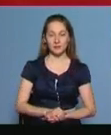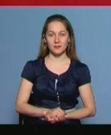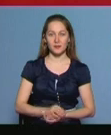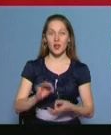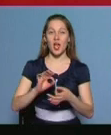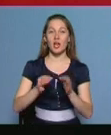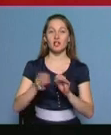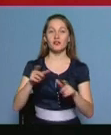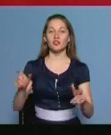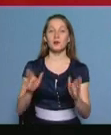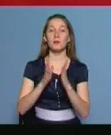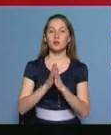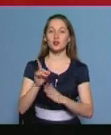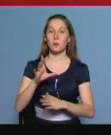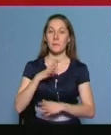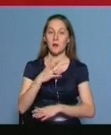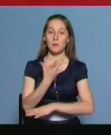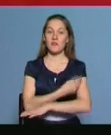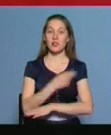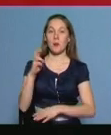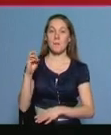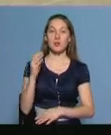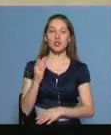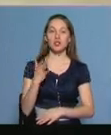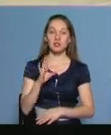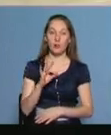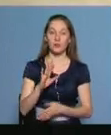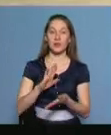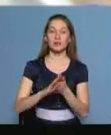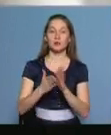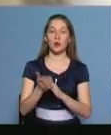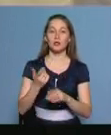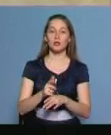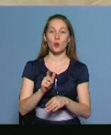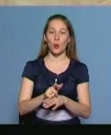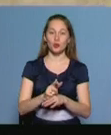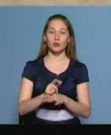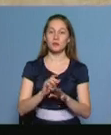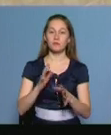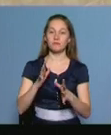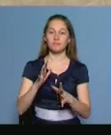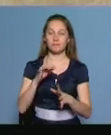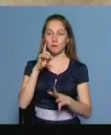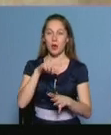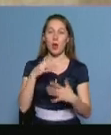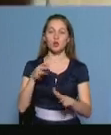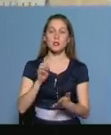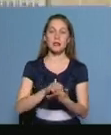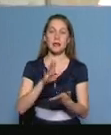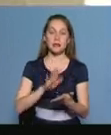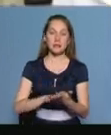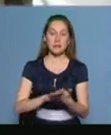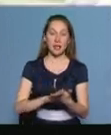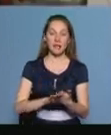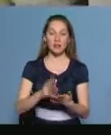Ижевчан призывают привить от бешенства домашних питомцев. Ситуация остается напряженной. С начала года в республике уже зарегистрировано